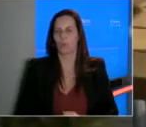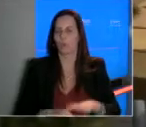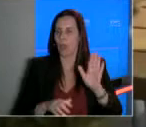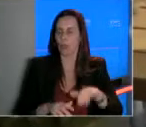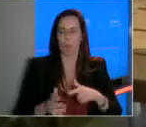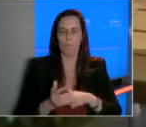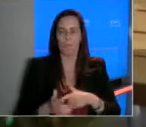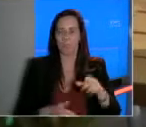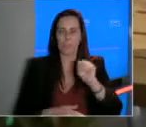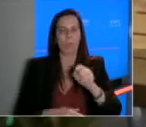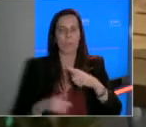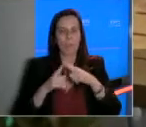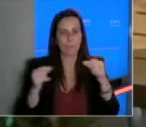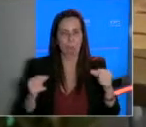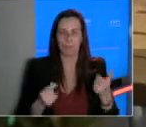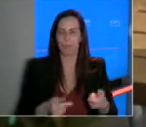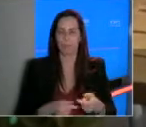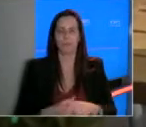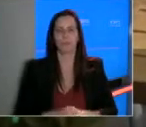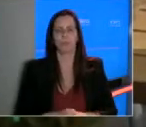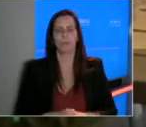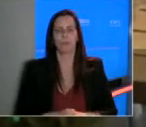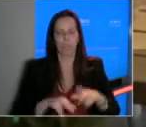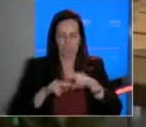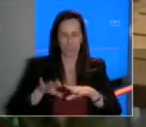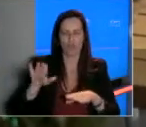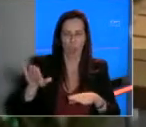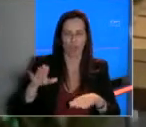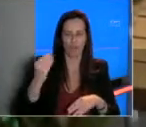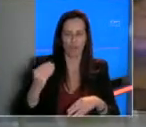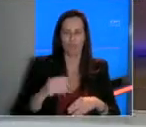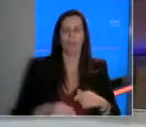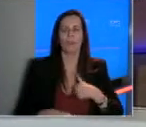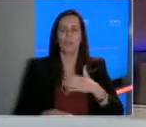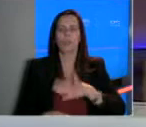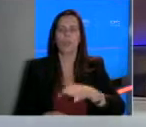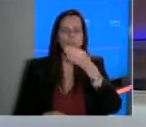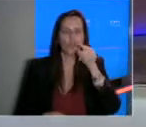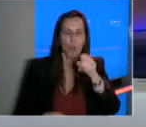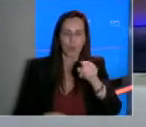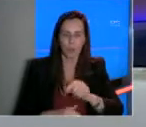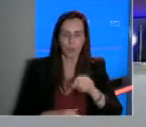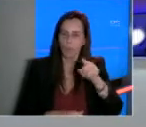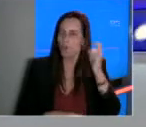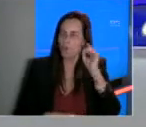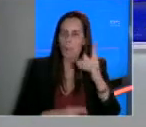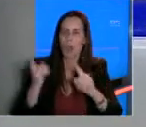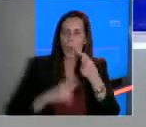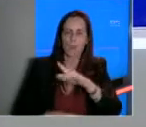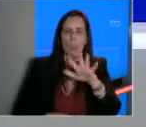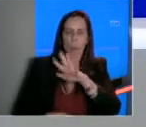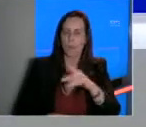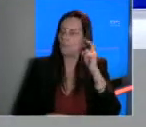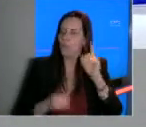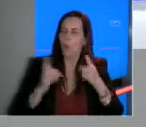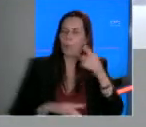דבר בסינגפור, ביפן. אמנואל, תישארי איתי רגע שנייה. אני רוצה לשאול לדרור. דרור, אתה שומע מה קורה באירופה,